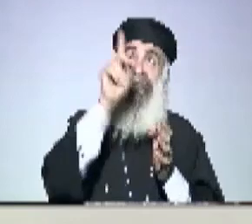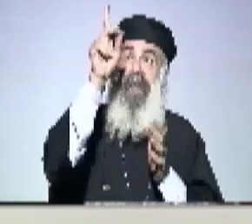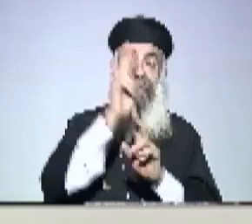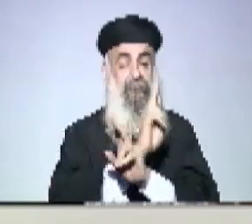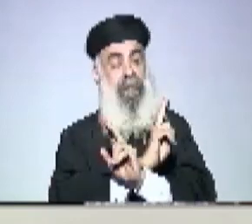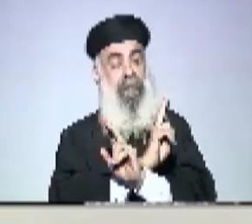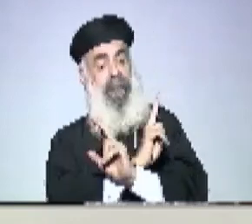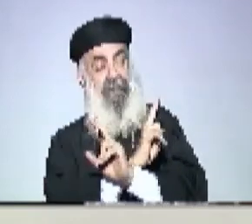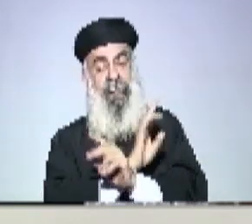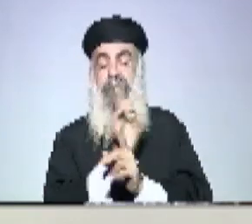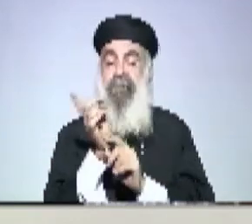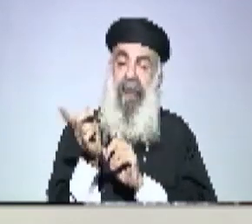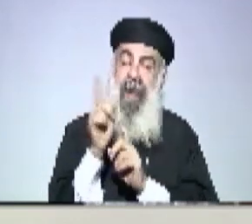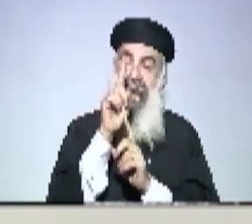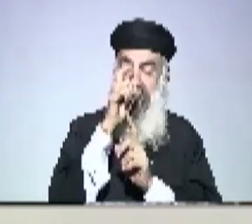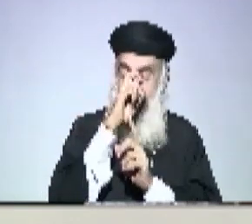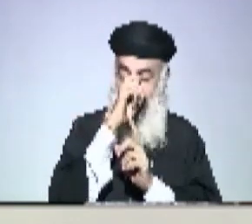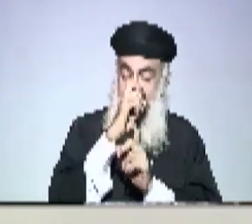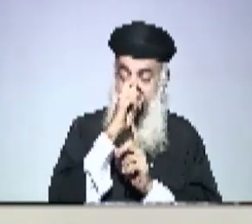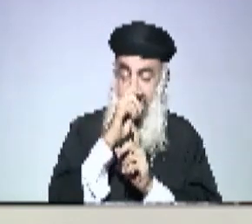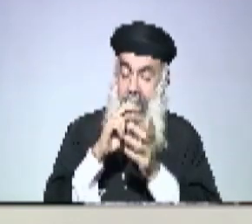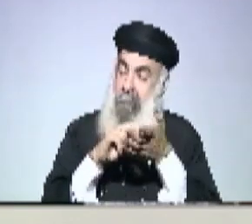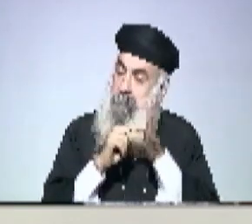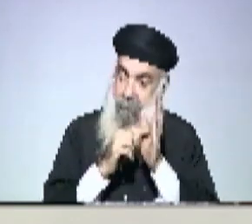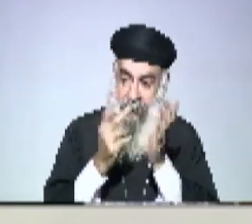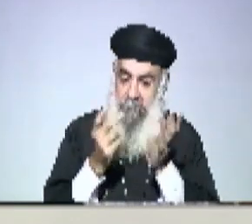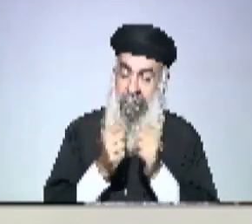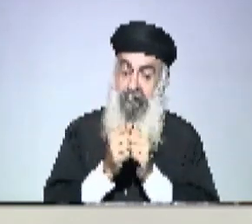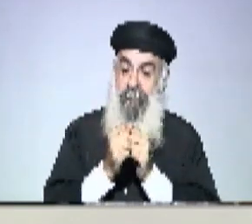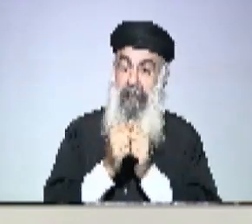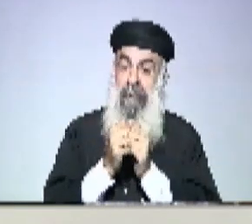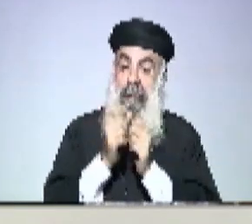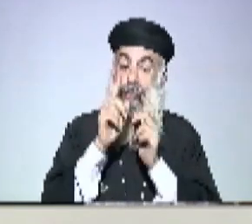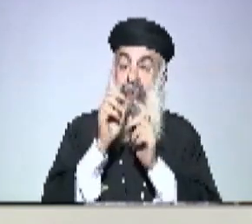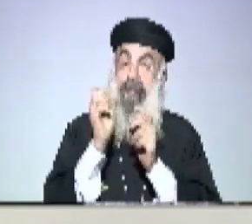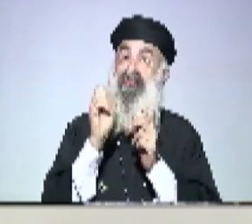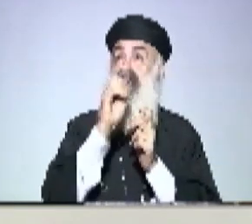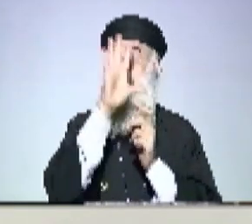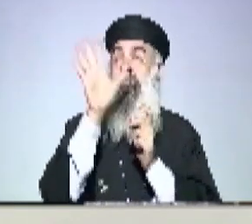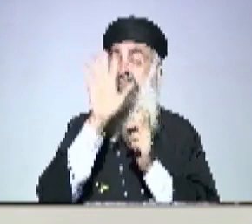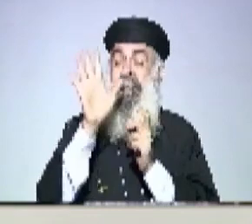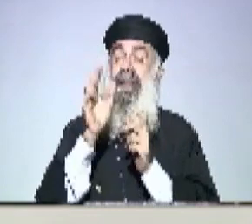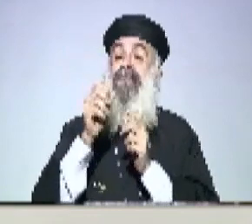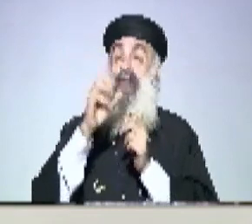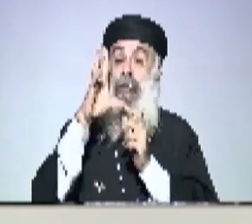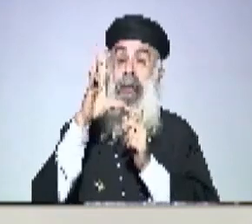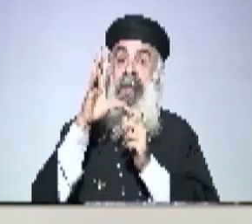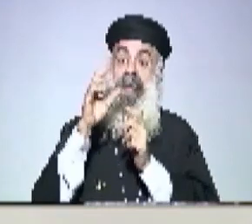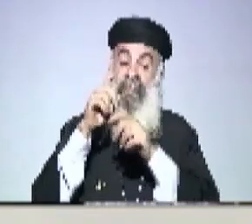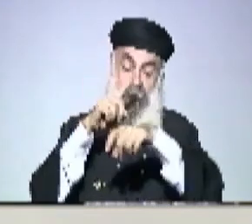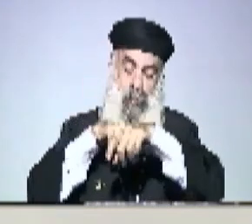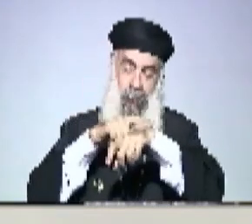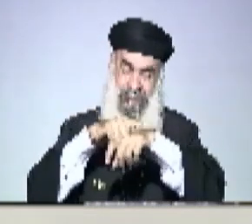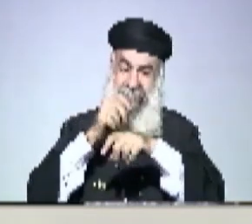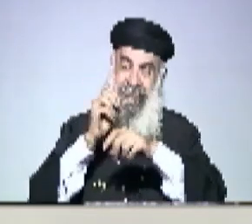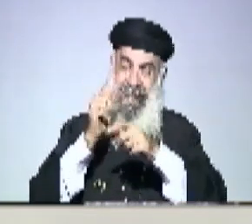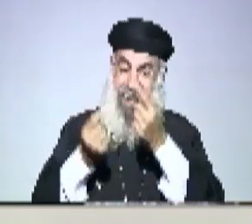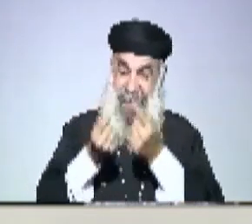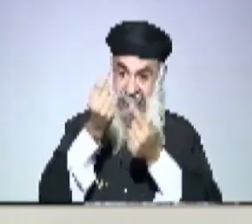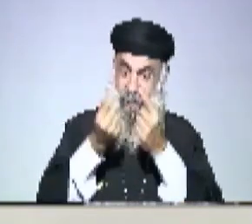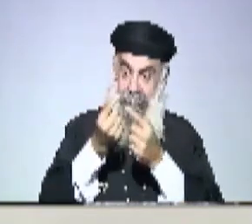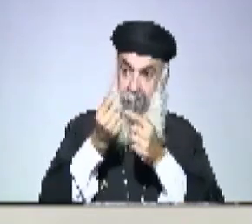يتفرج لكن الفلاح بيعمل ايه لو هو ما خرجش الصبح بدري وفي الموسم بتاع الزرع